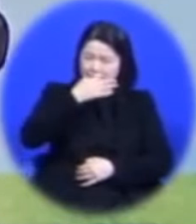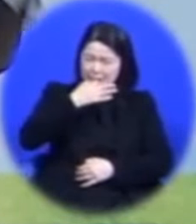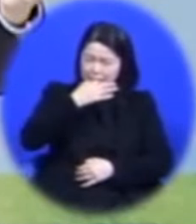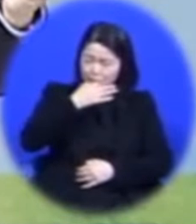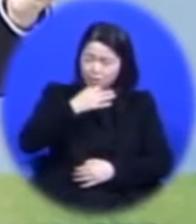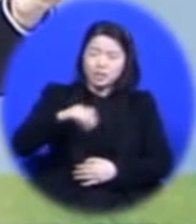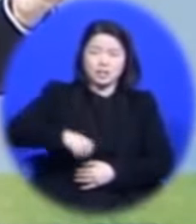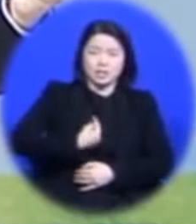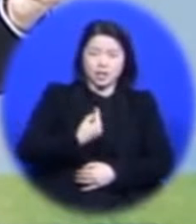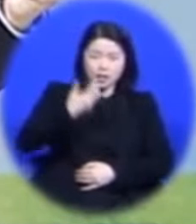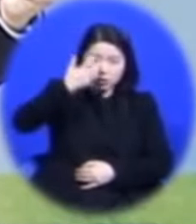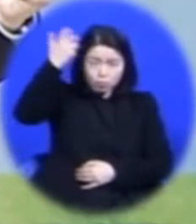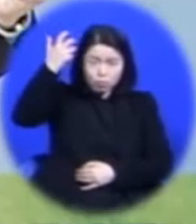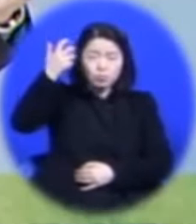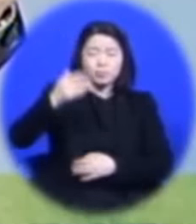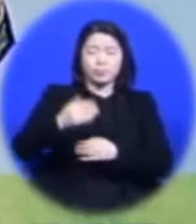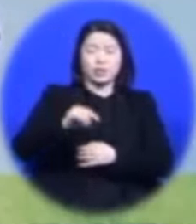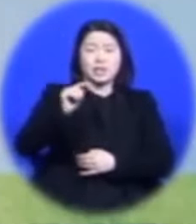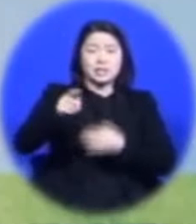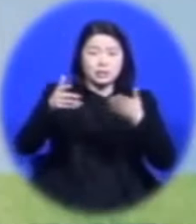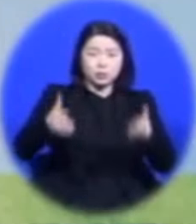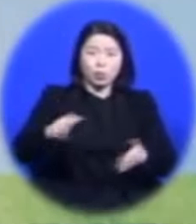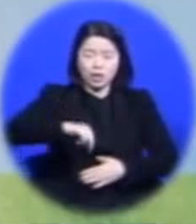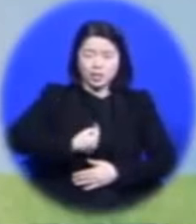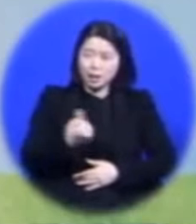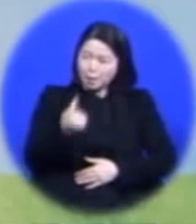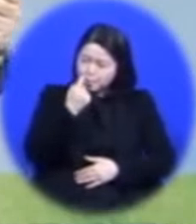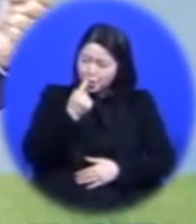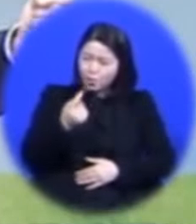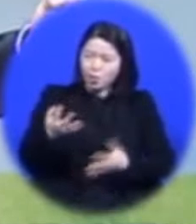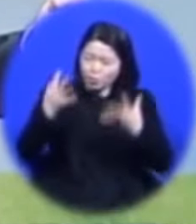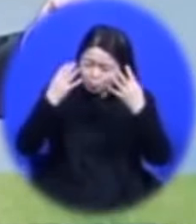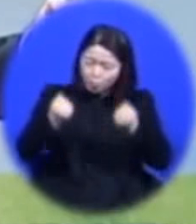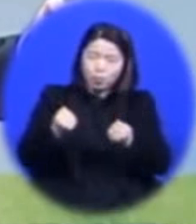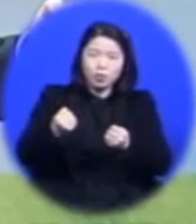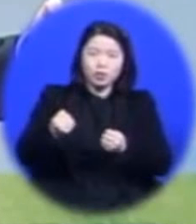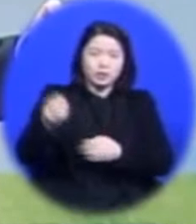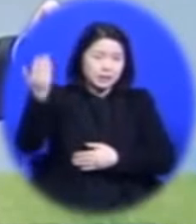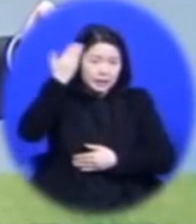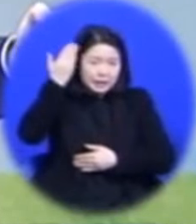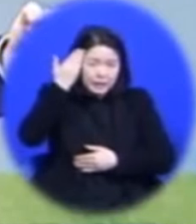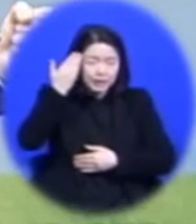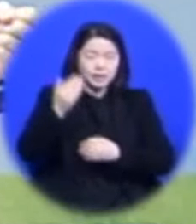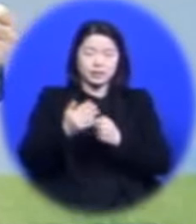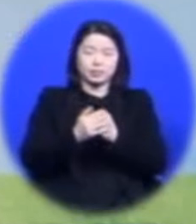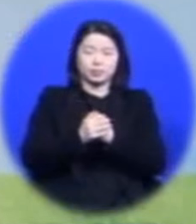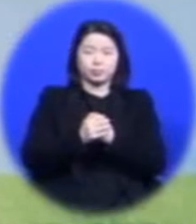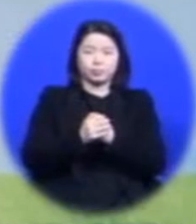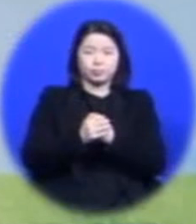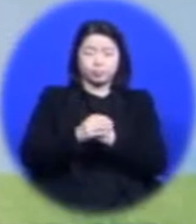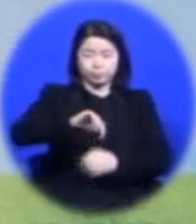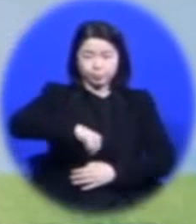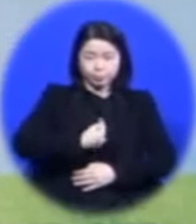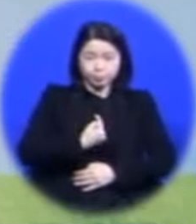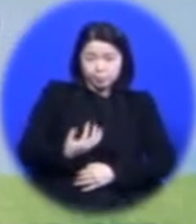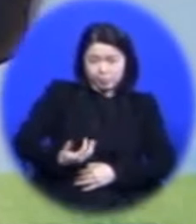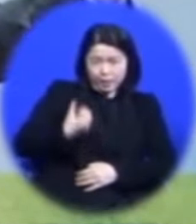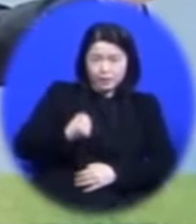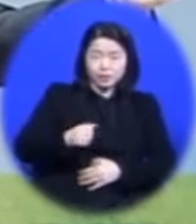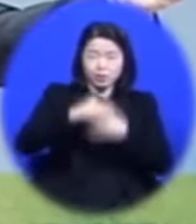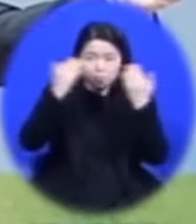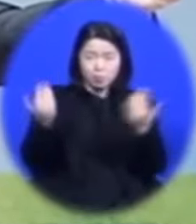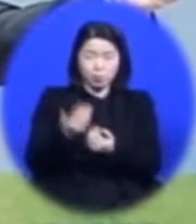자기의 꿈 그동안 자기가 배웠던 모든 지식 자기가 누렸던